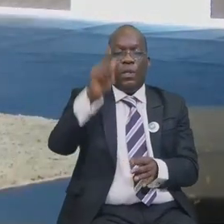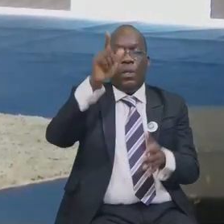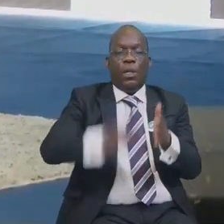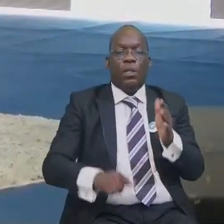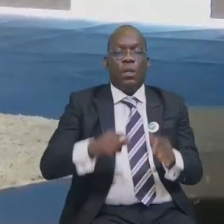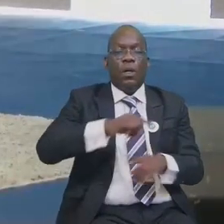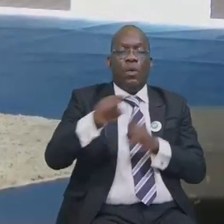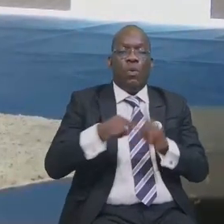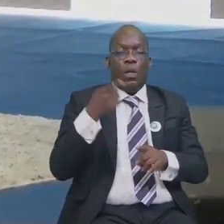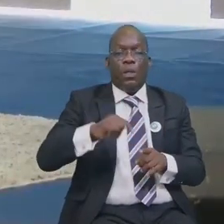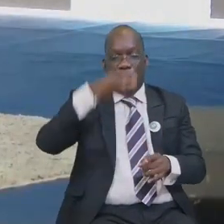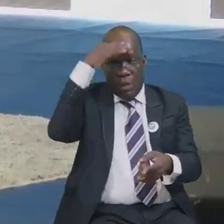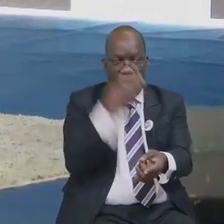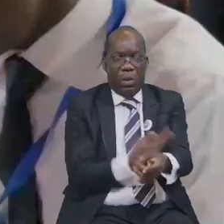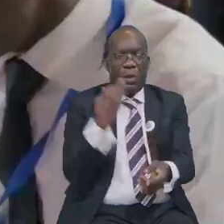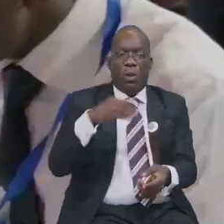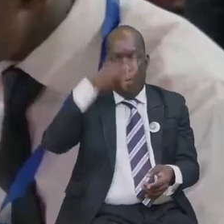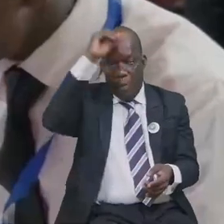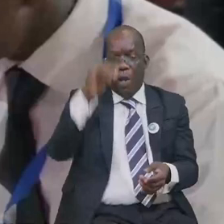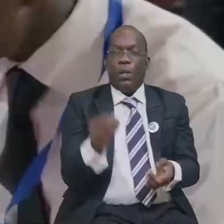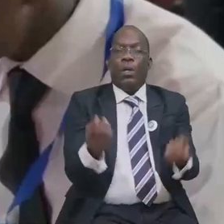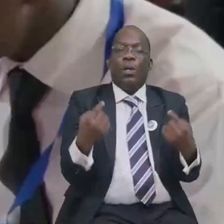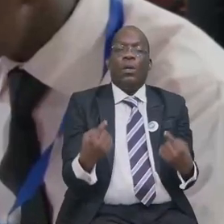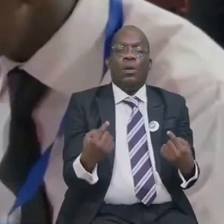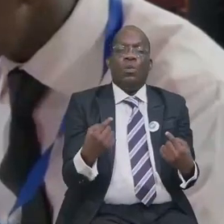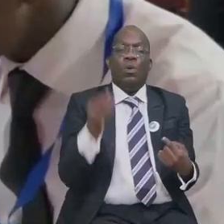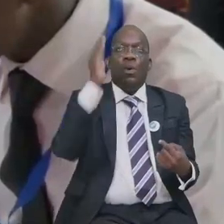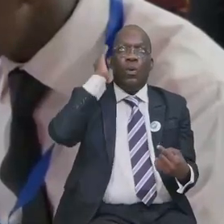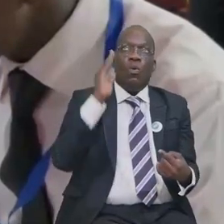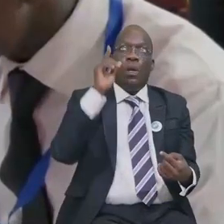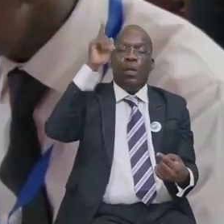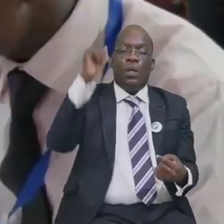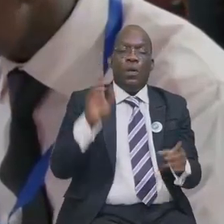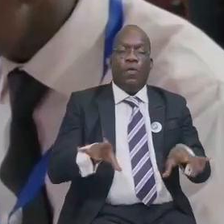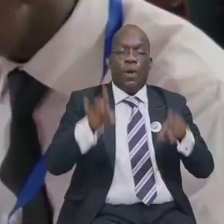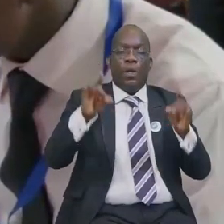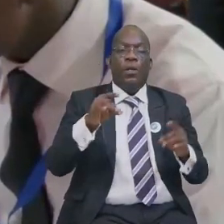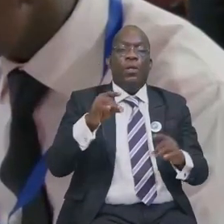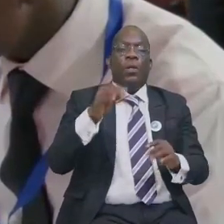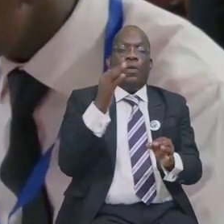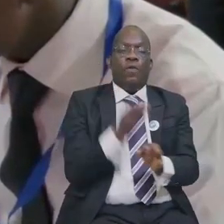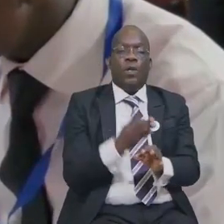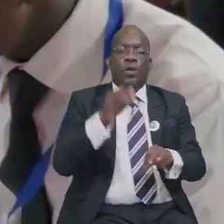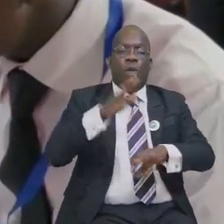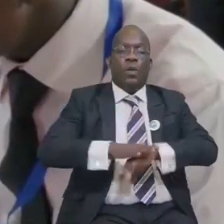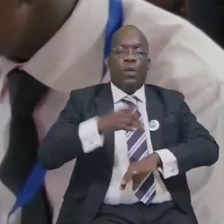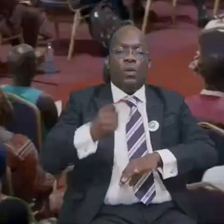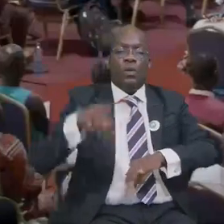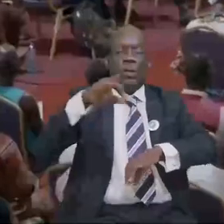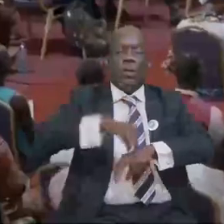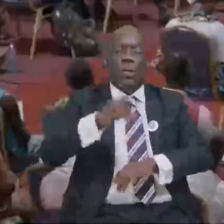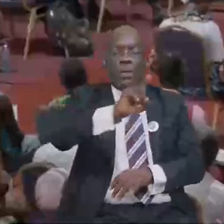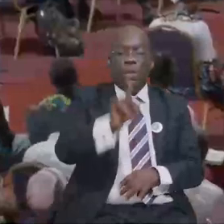Cependant, quand le Fils de l'homme viendra, trouvera-t-il la foi sur la terre? Les gens de la fin des temps